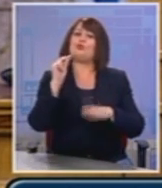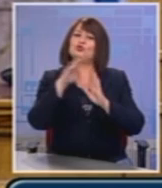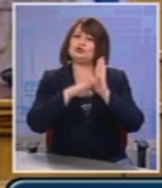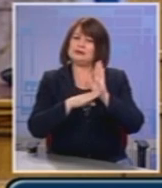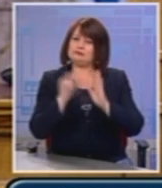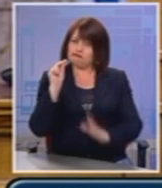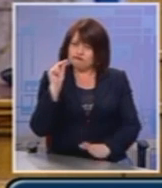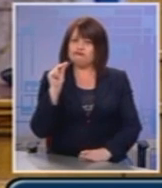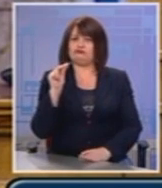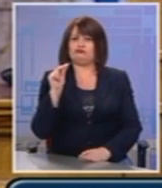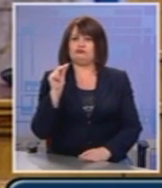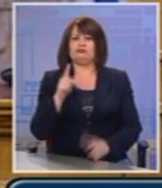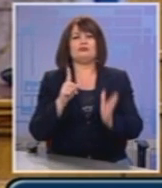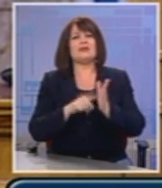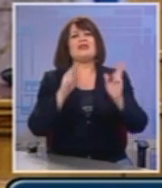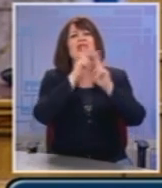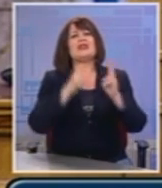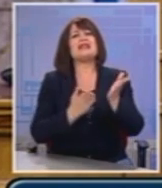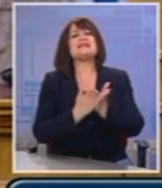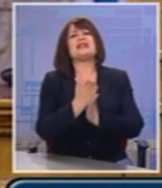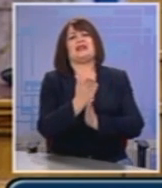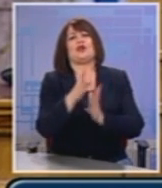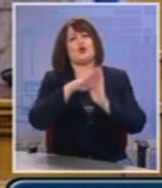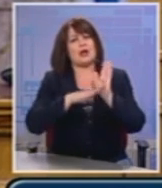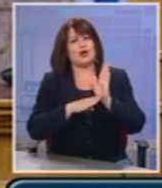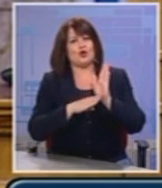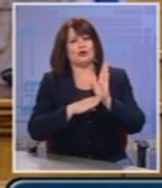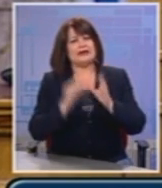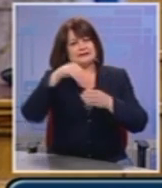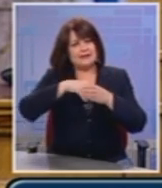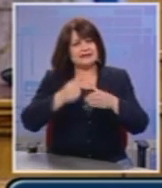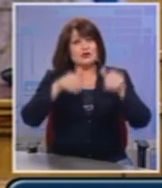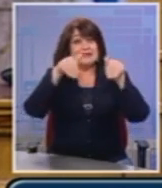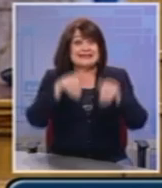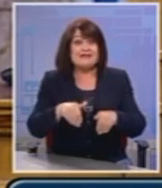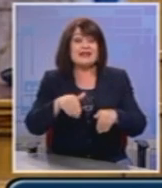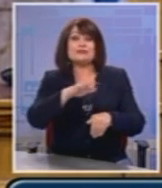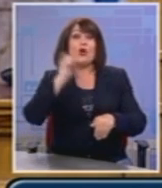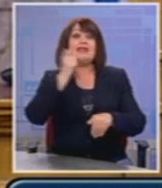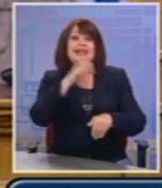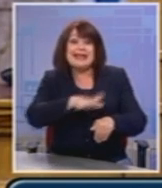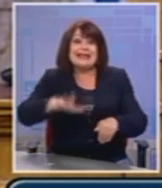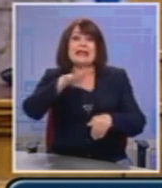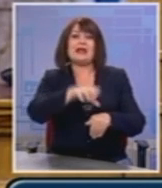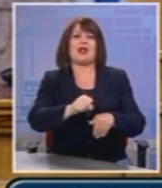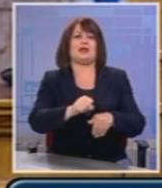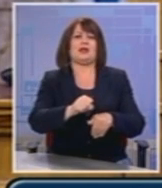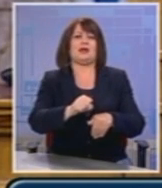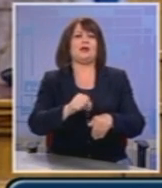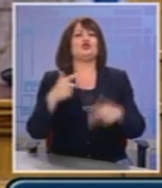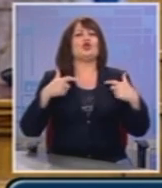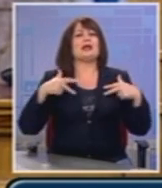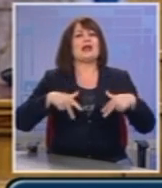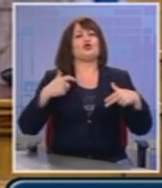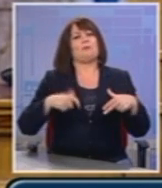από κανόνες του διεθνούς δικαίου που περιλαμβάνουν την αρχή του σεβασμού της κυριαρχίας των κρατών μελών και